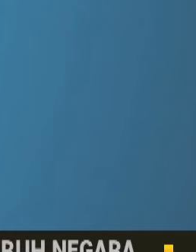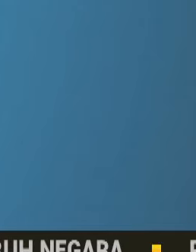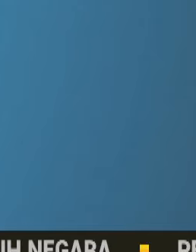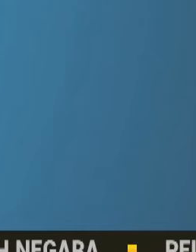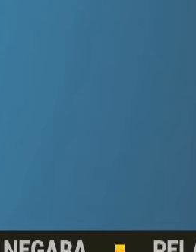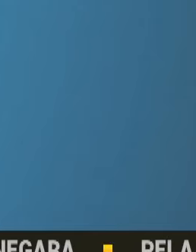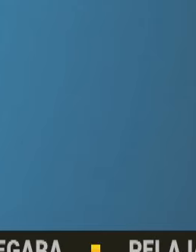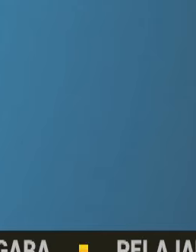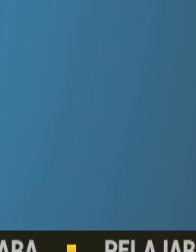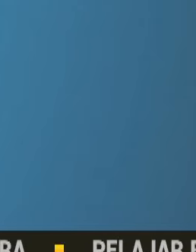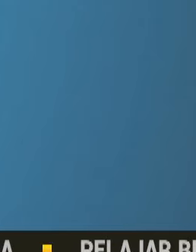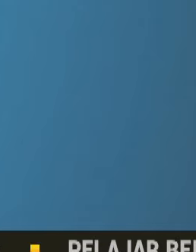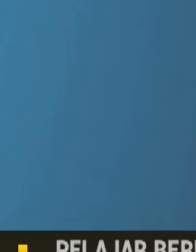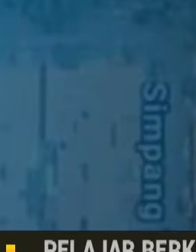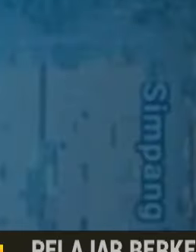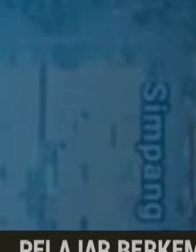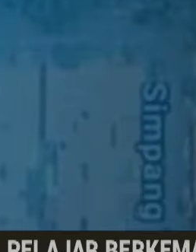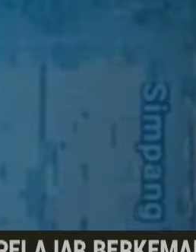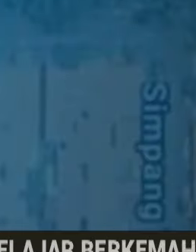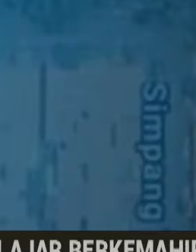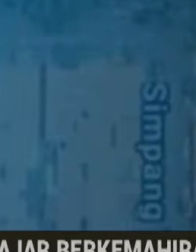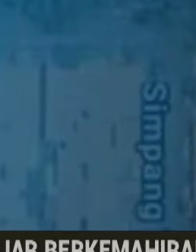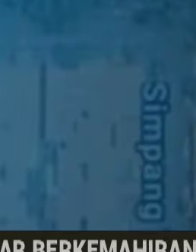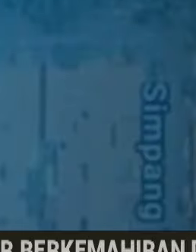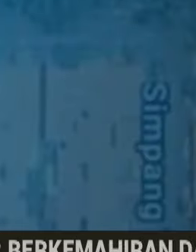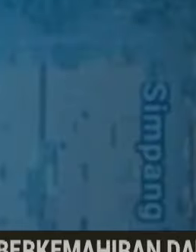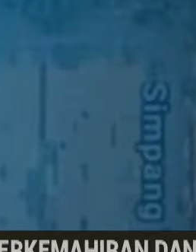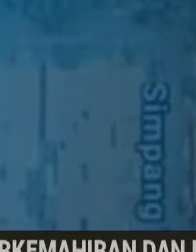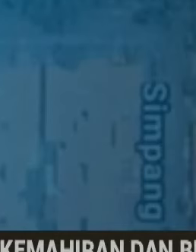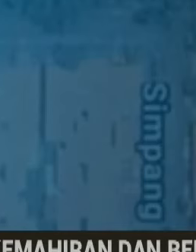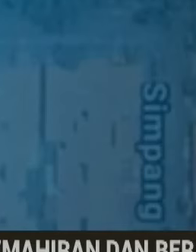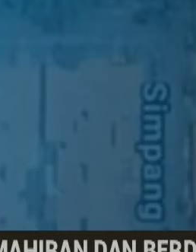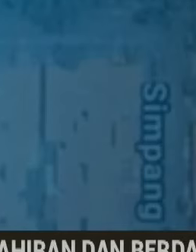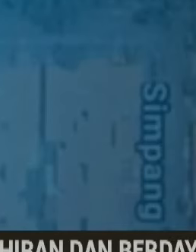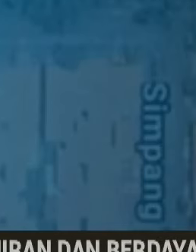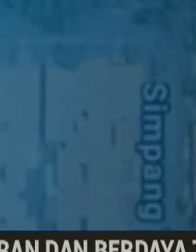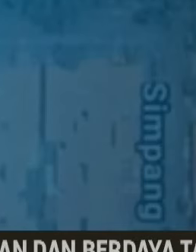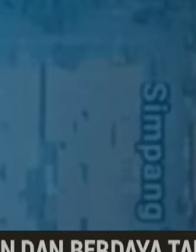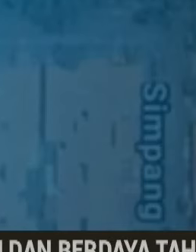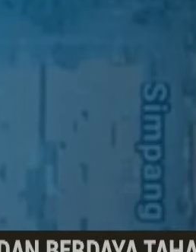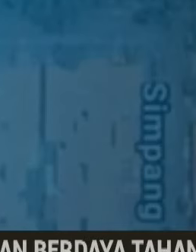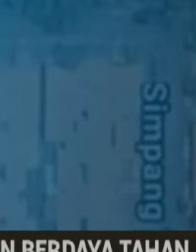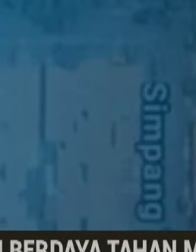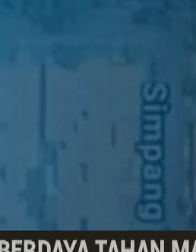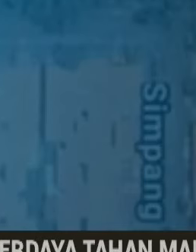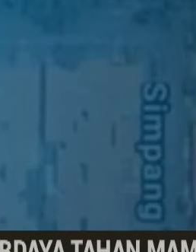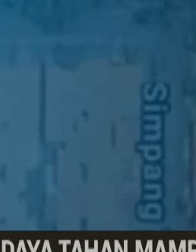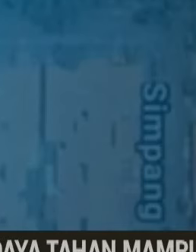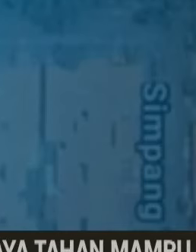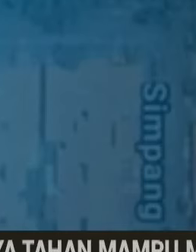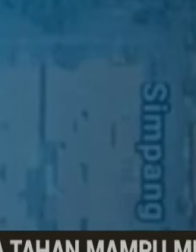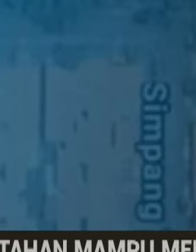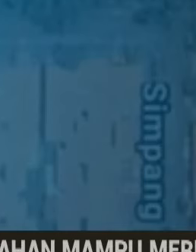5 petang. Penutupan disebabkan kerja-kerja pemasang longkang bawah tanah berhampiran kawasan